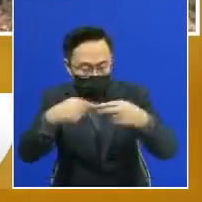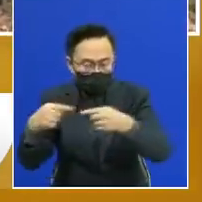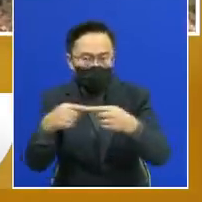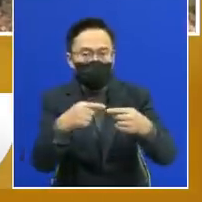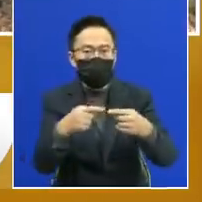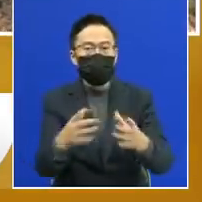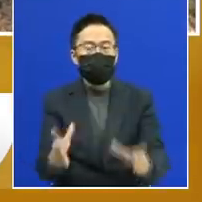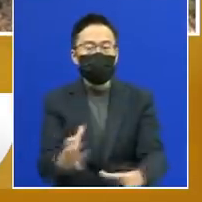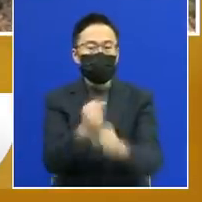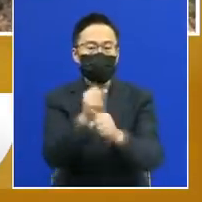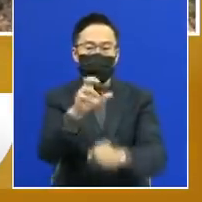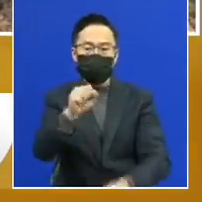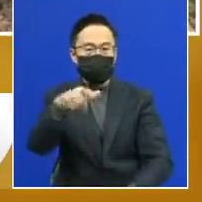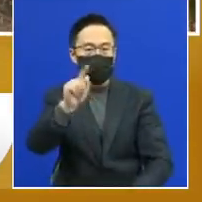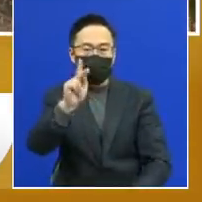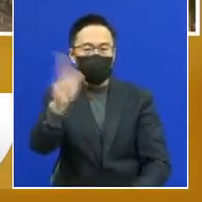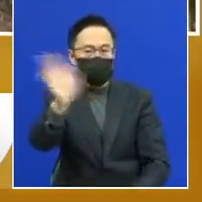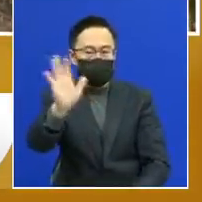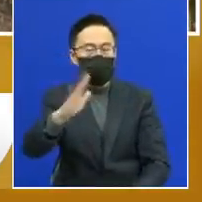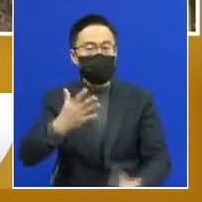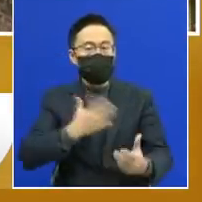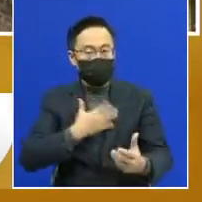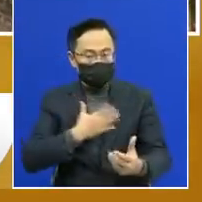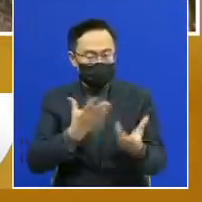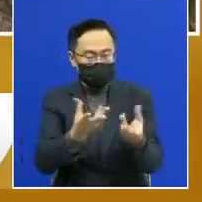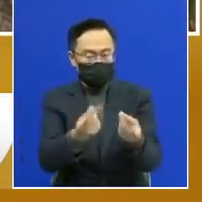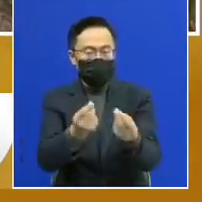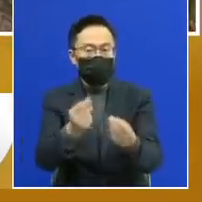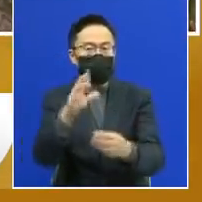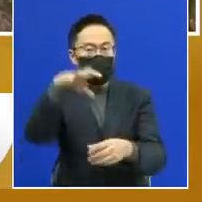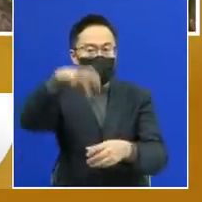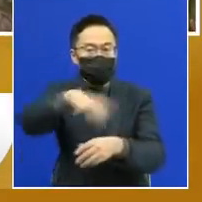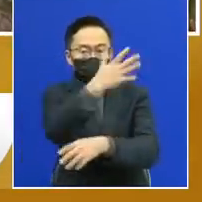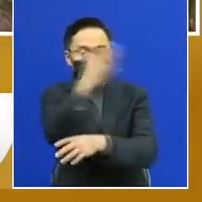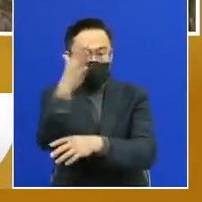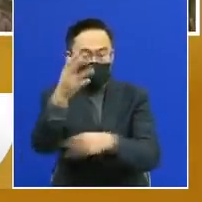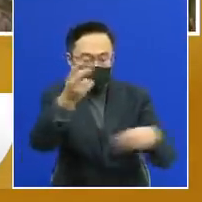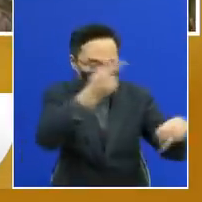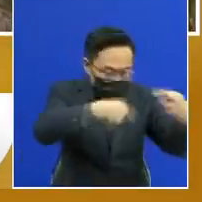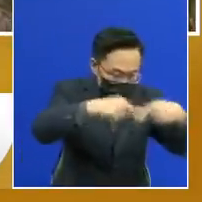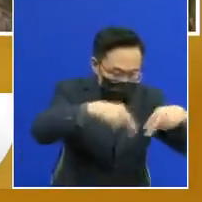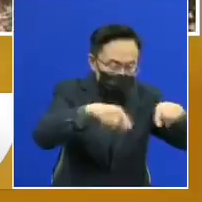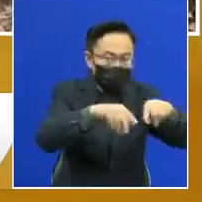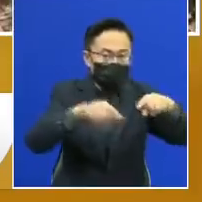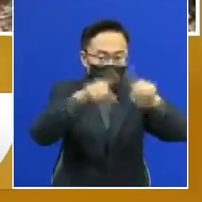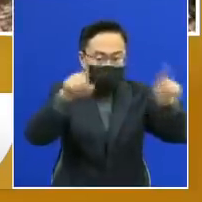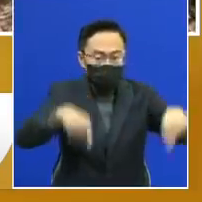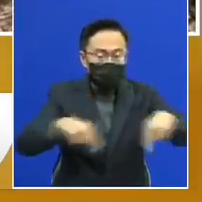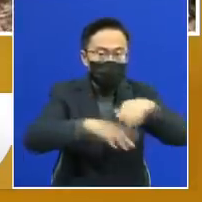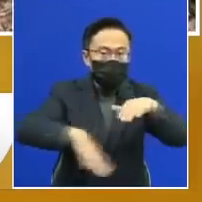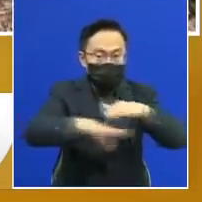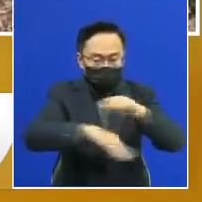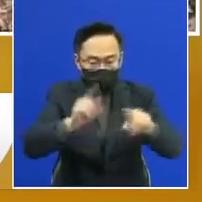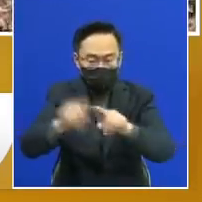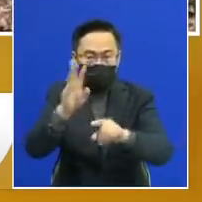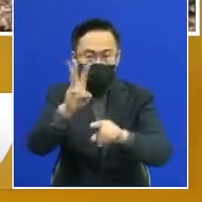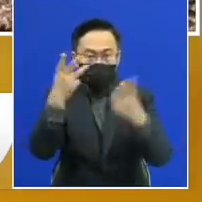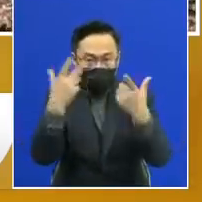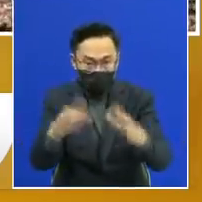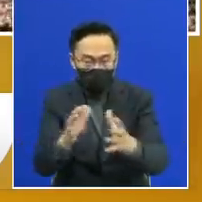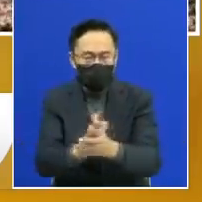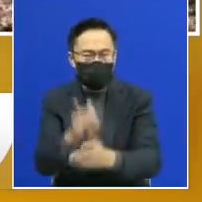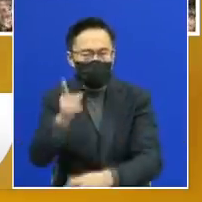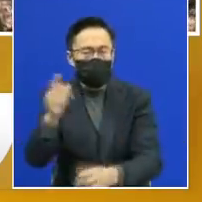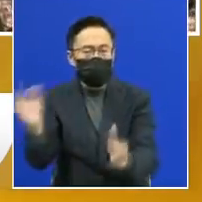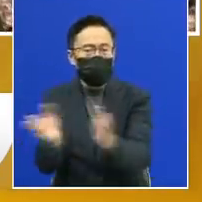ำเภอคอนสารจังหวัดชัยภูมินะครับก็จริงว่าไปตรวจได้ประมาณ6แปลงนะครับจากทั้งหมด10กว่าแปลงนะครับวันนี้ก็คงไป